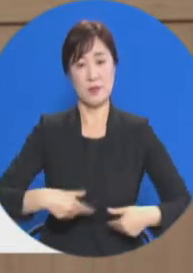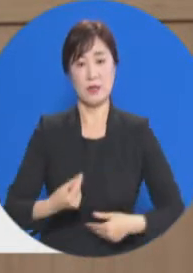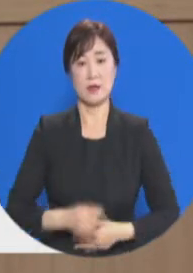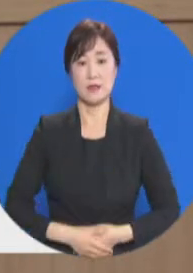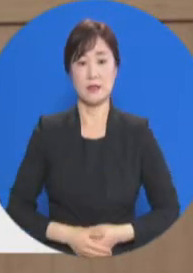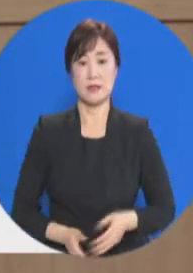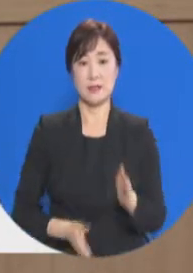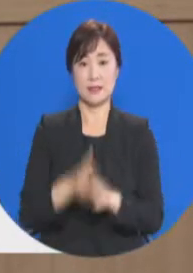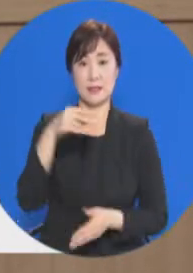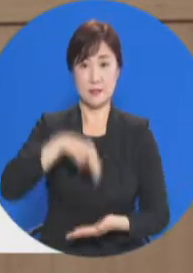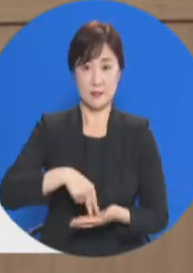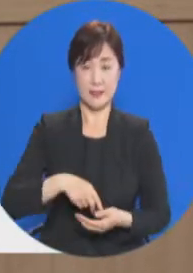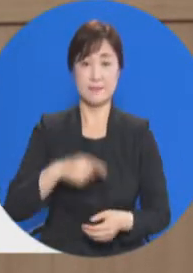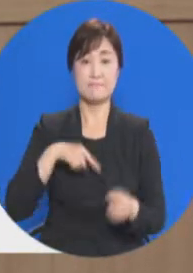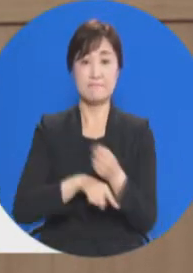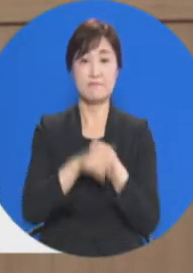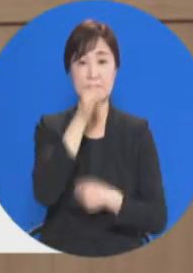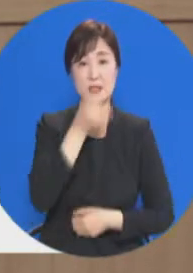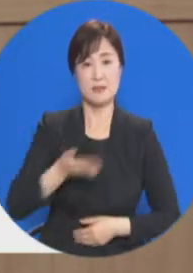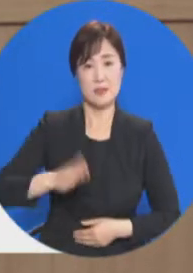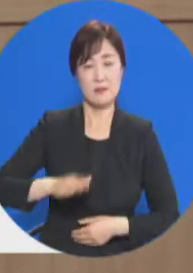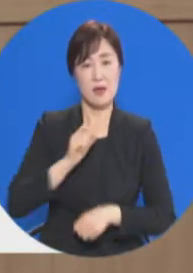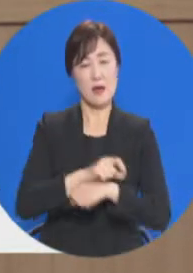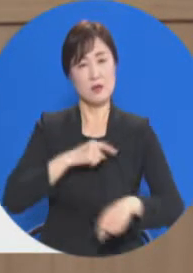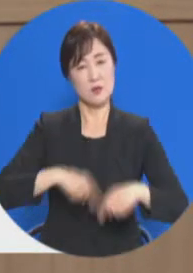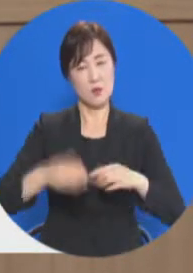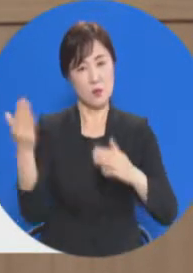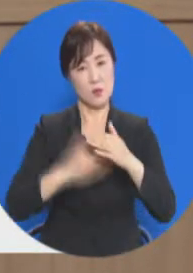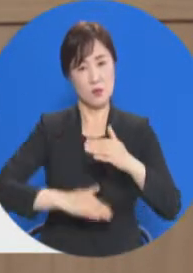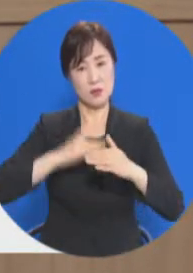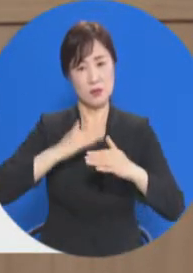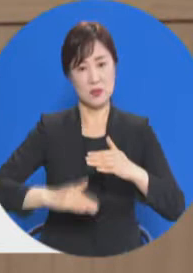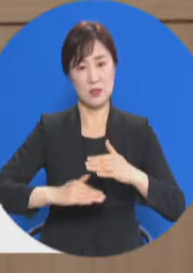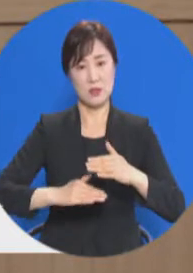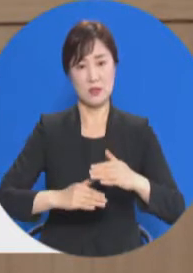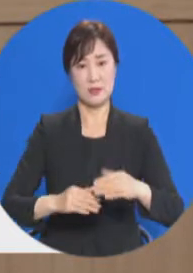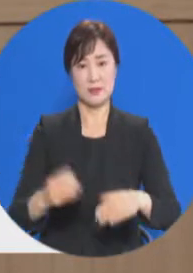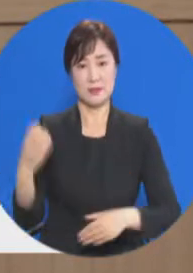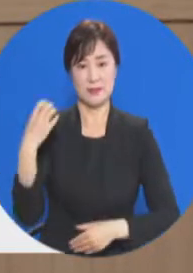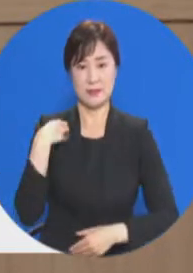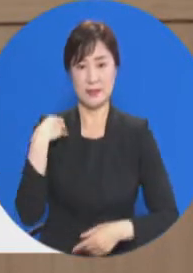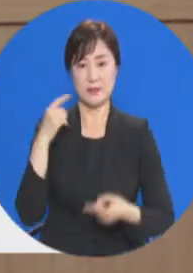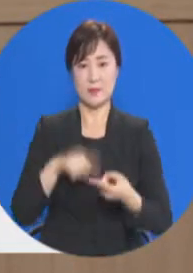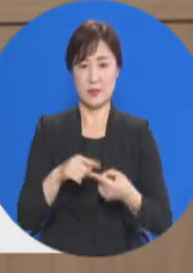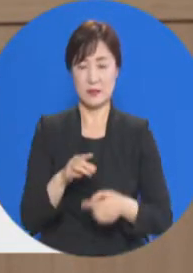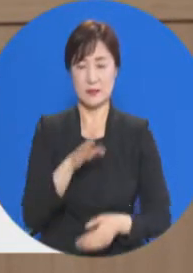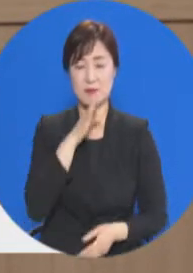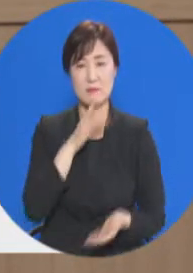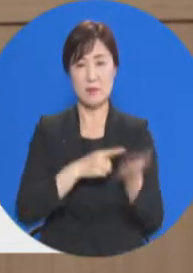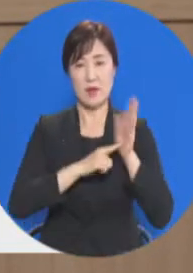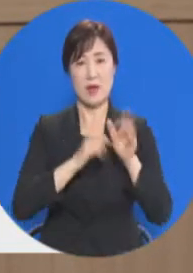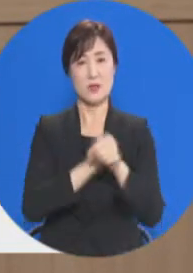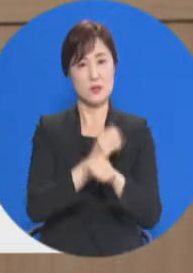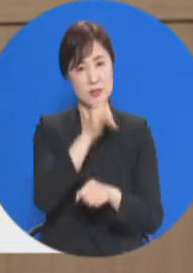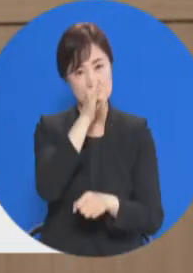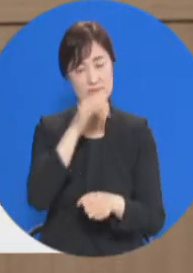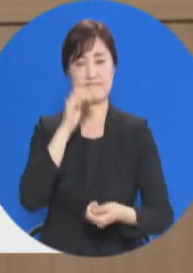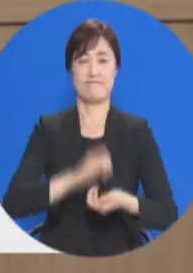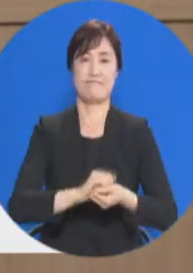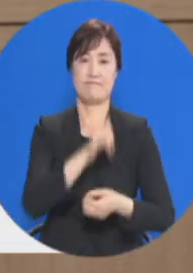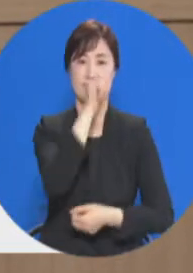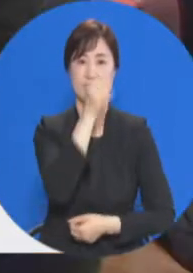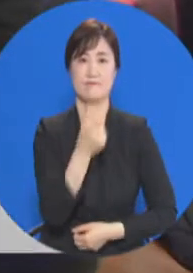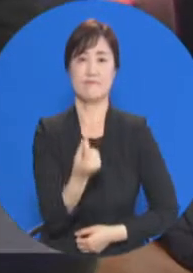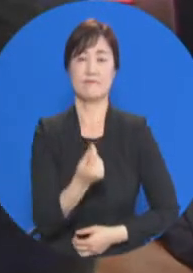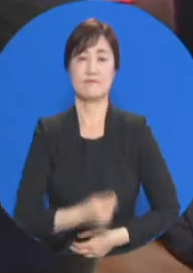치더라도 행정의 그 공적 영역 부분에서 책임 행정을 구현할 수 있는 그런 부분에 한계가 있습니다,